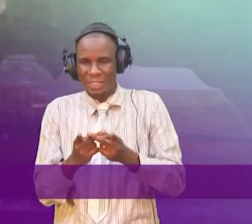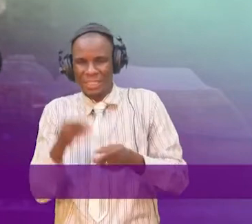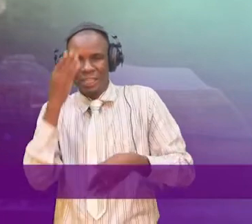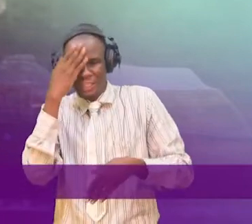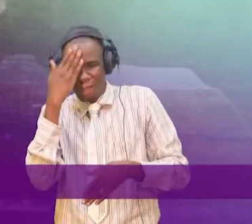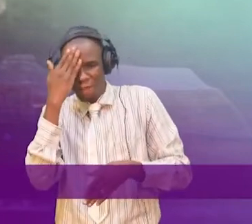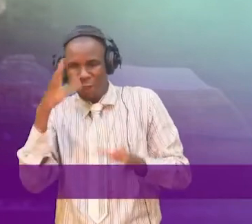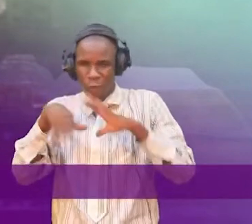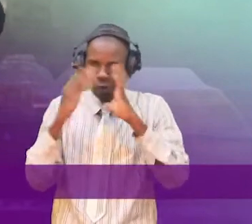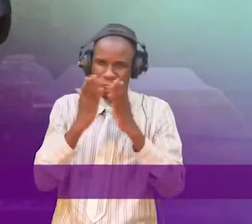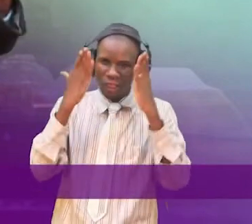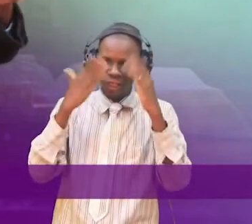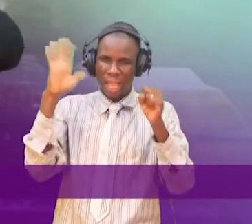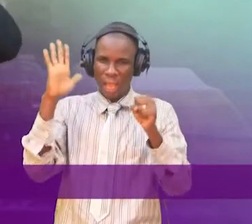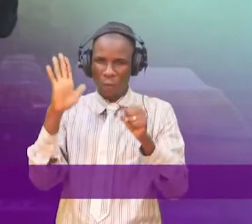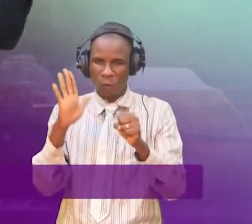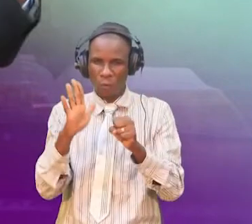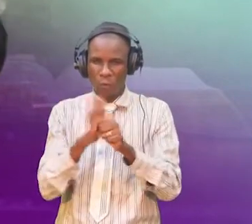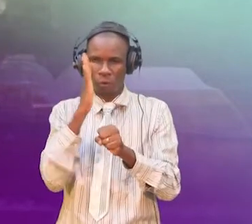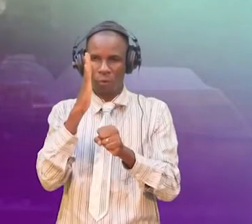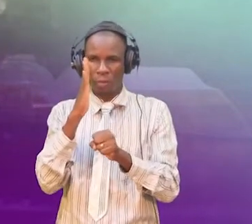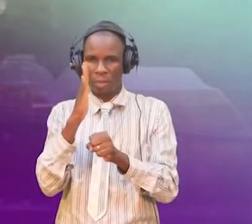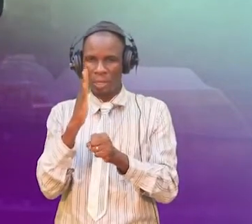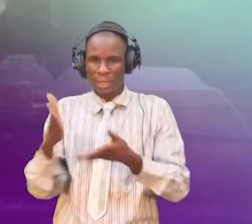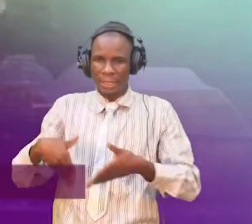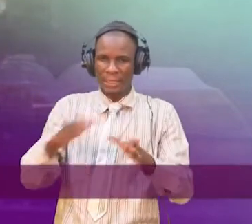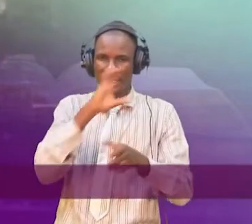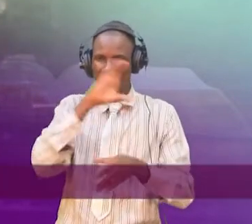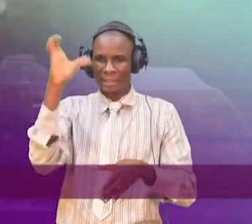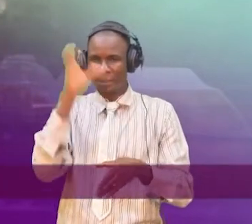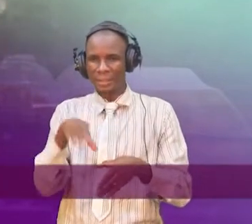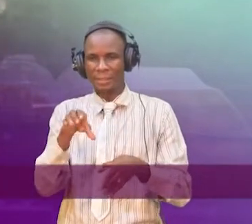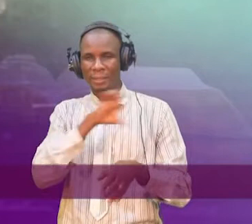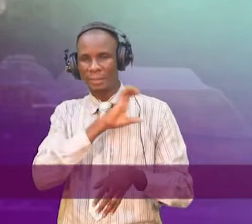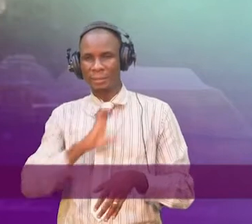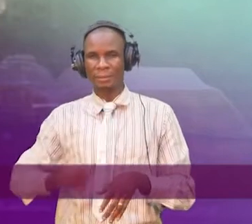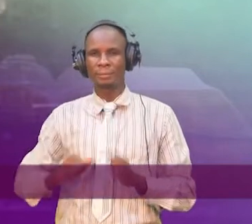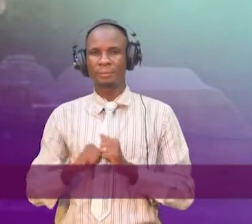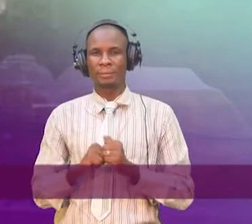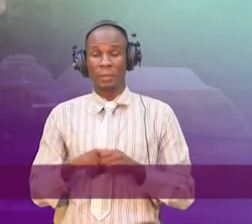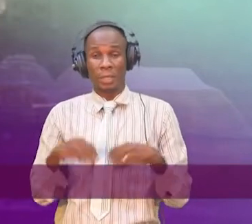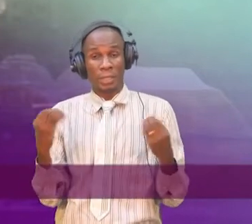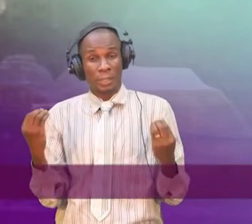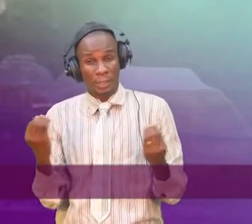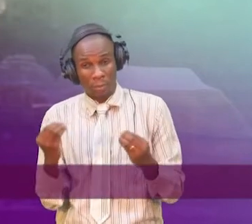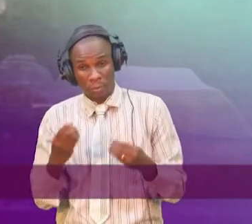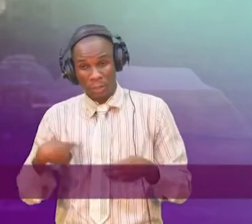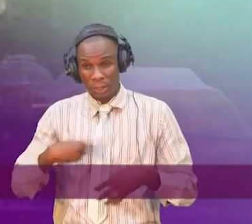Biblia ezali kolaksa yango. Biblia ezali kosalela masese ndenge na ndenge mpona kososolisa biso o